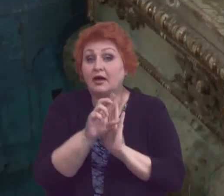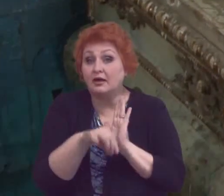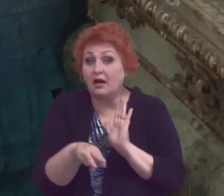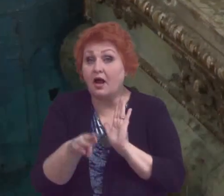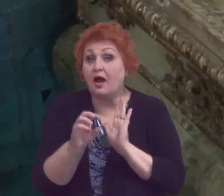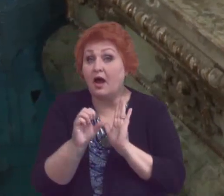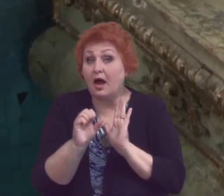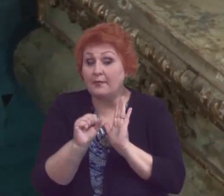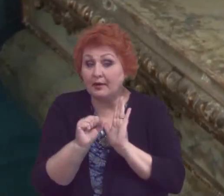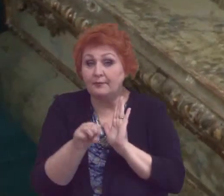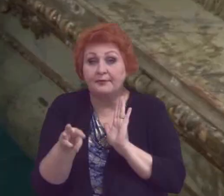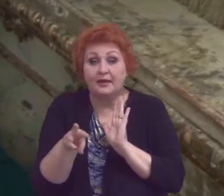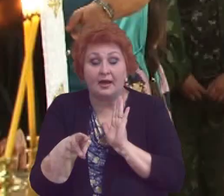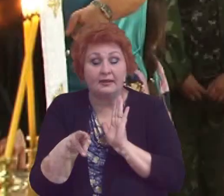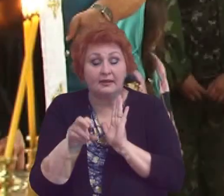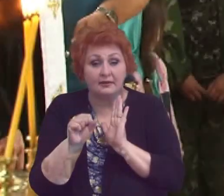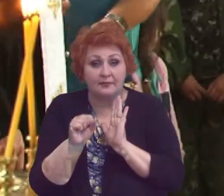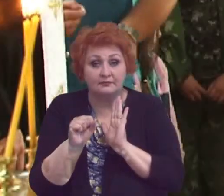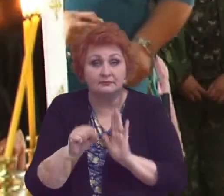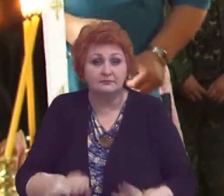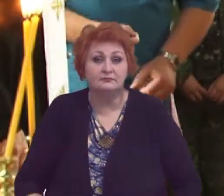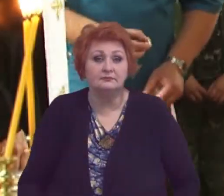архистратига Божия Михаила.